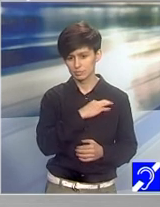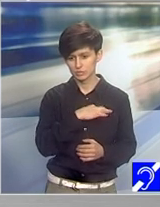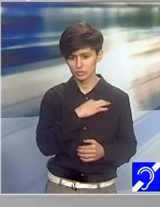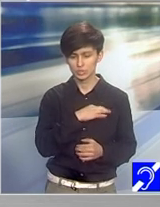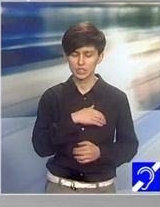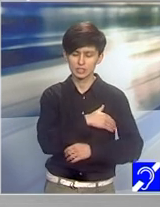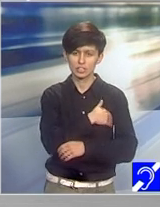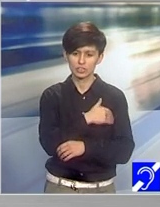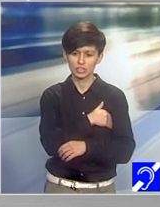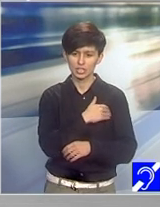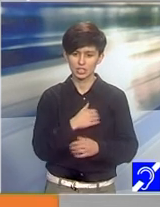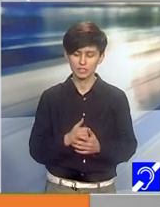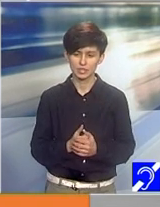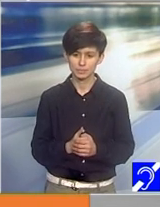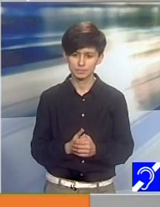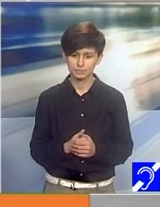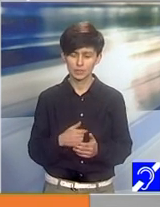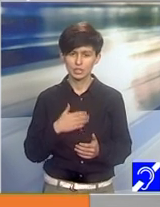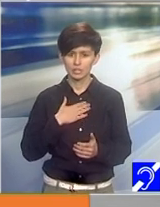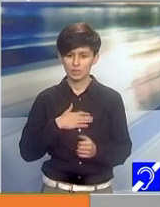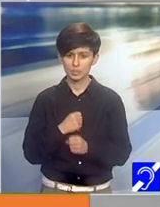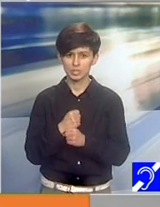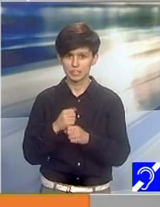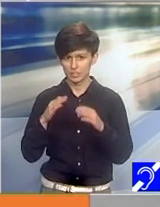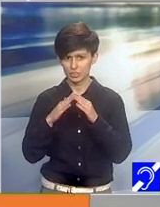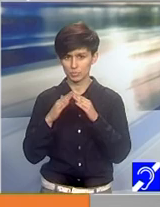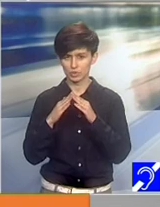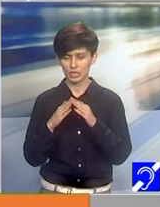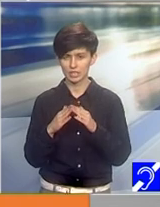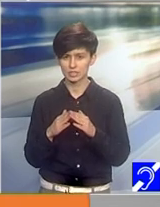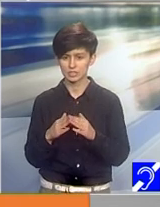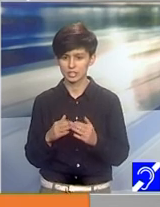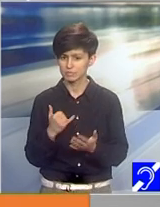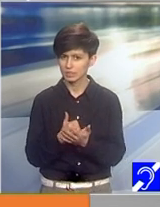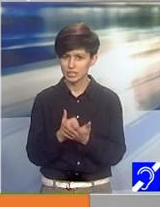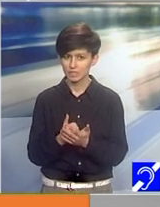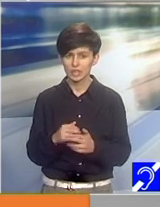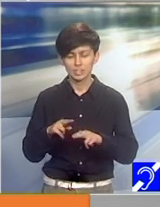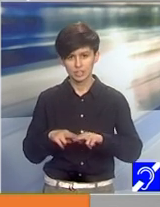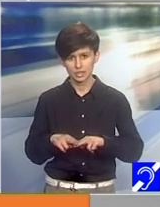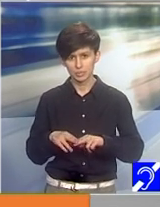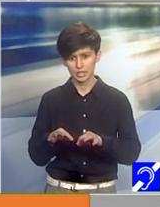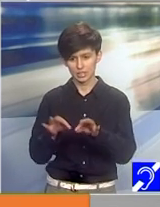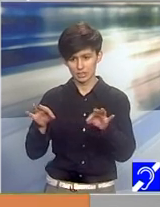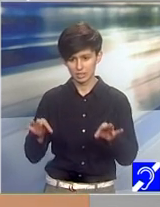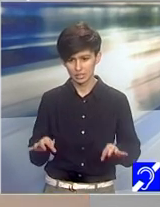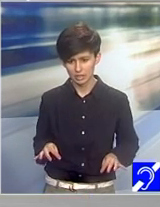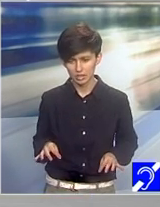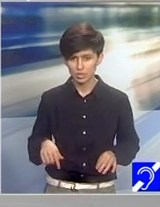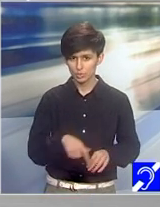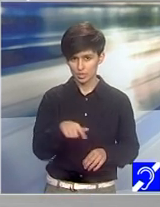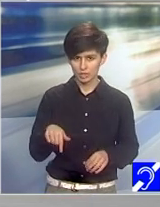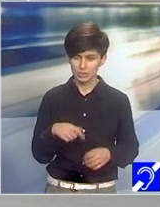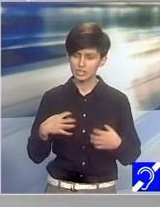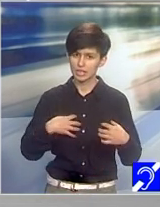casă românească. Deci de adevăratele? De adevăratele. Și o faceți, o dăruiți și dumneavoastră? Nu, rămâne la noi în curtea muzeului. Da, pentru este folosință.